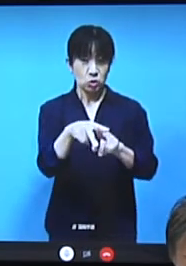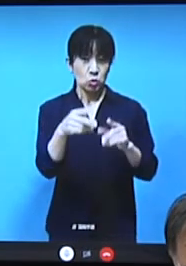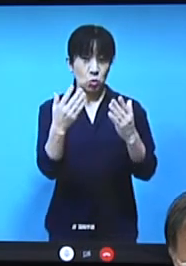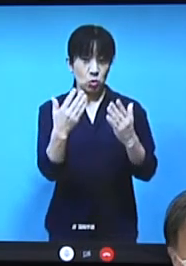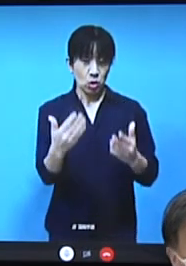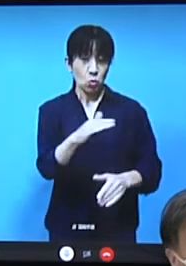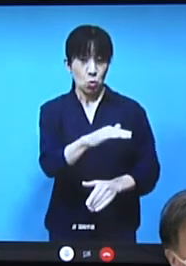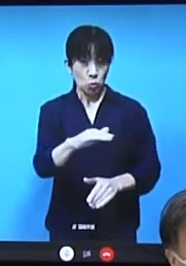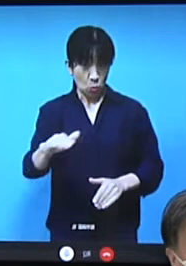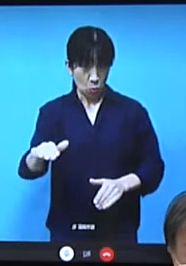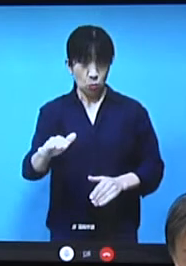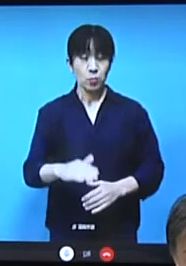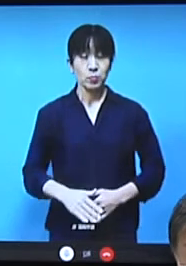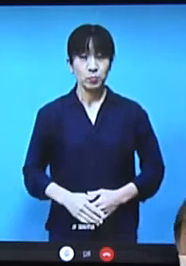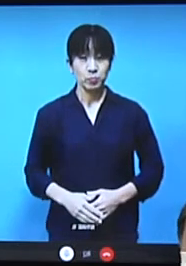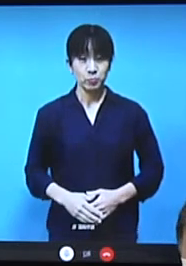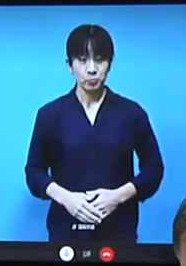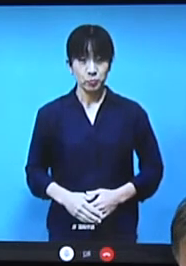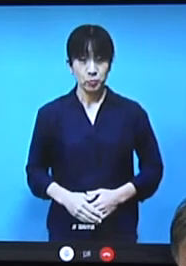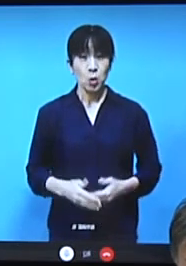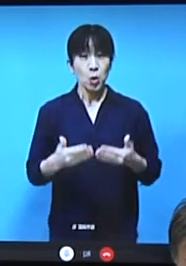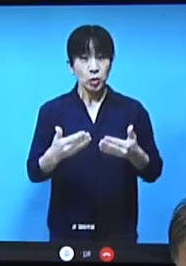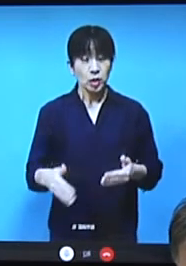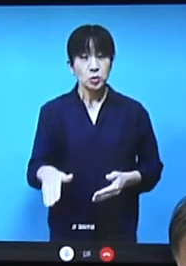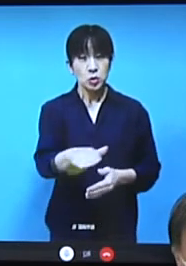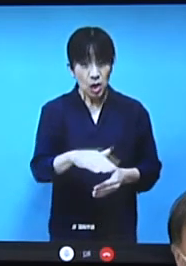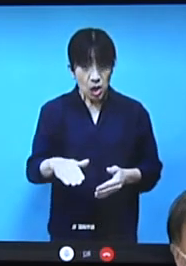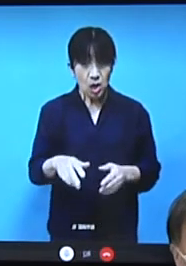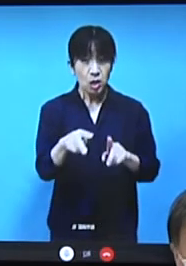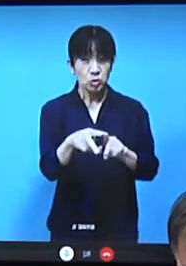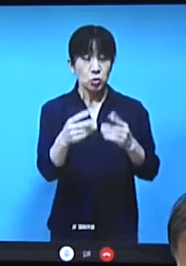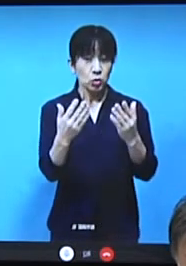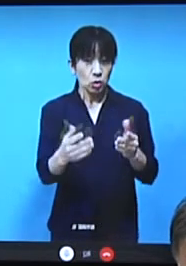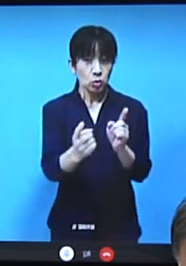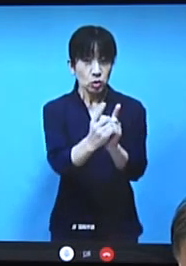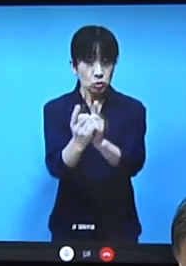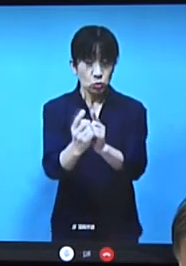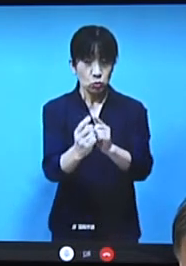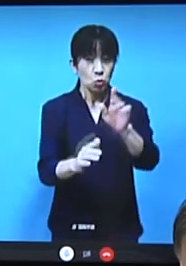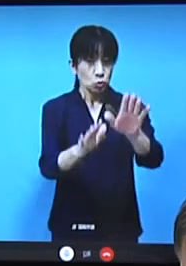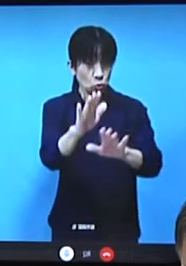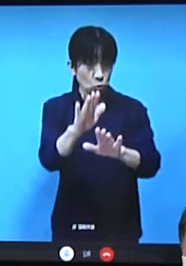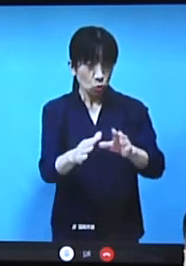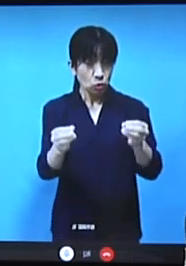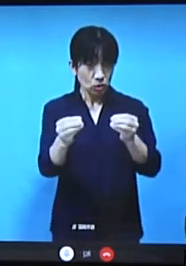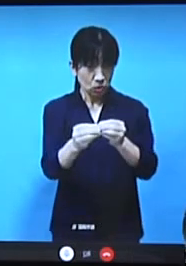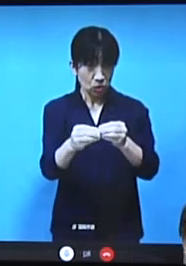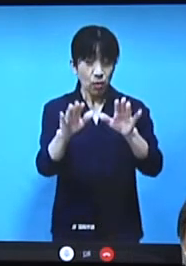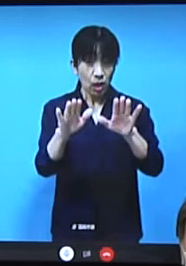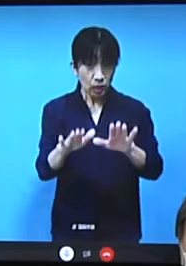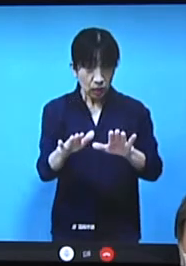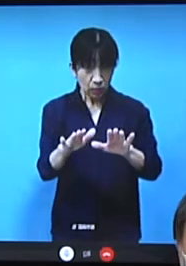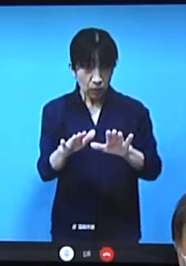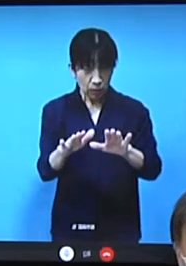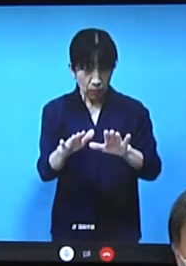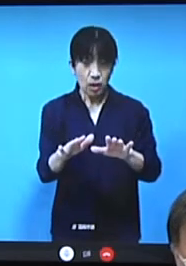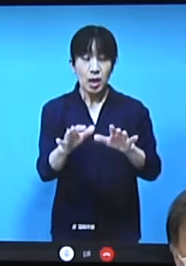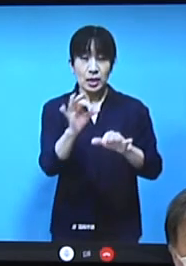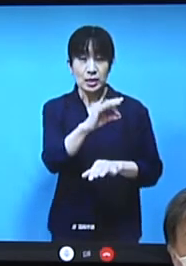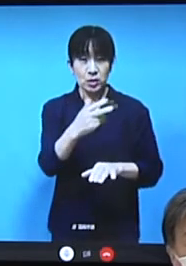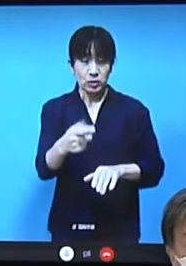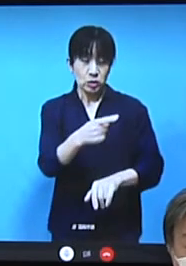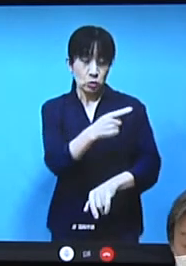。この八つ原小学校における接触の状況等につきましては、現在金沢市の保健所が調査をしております